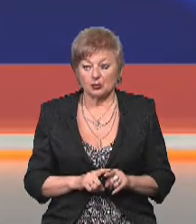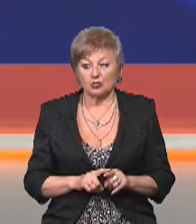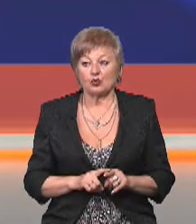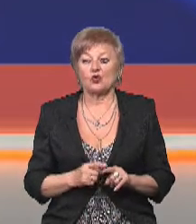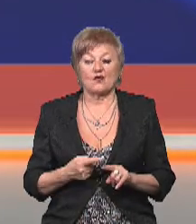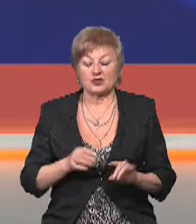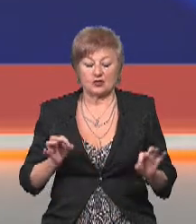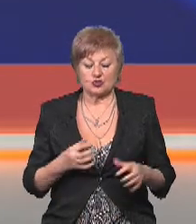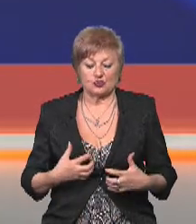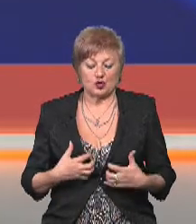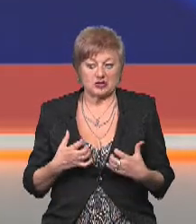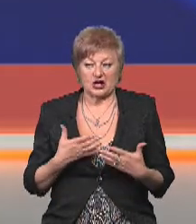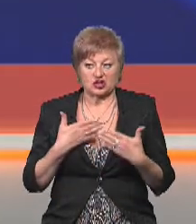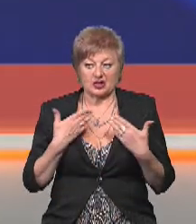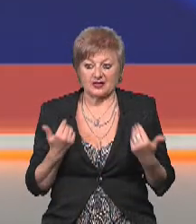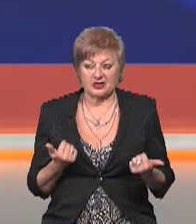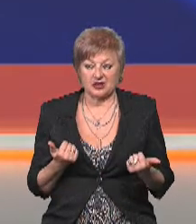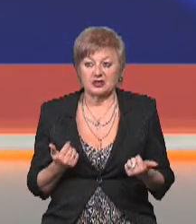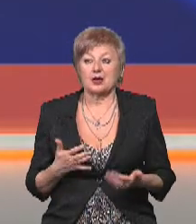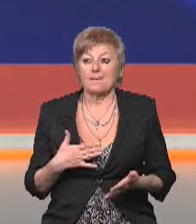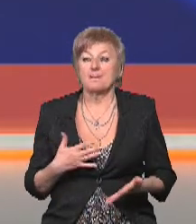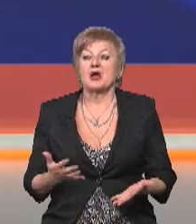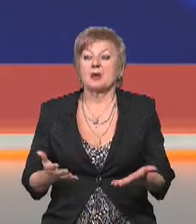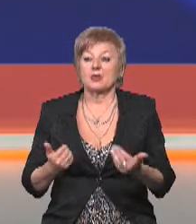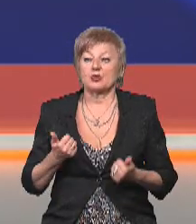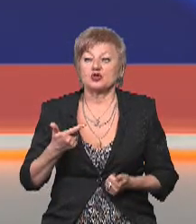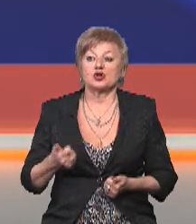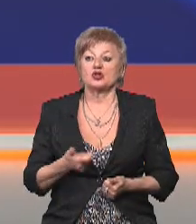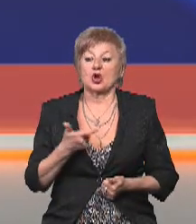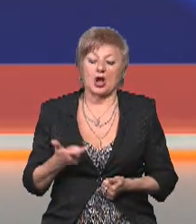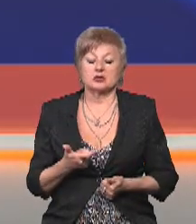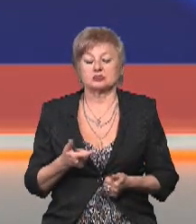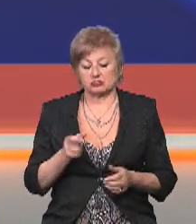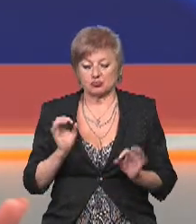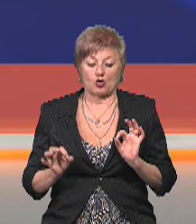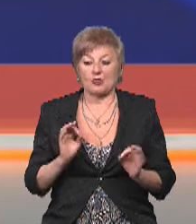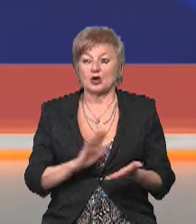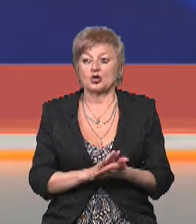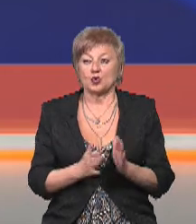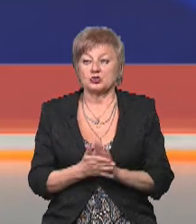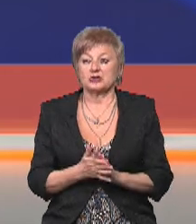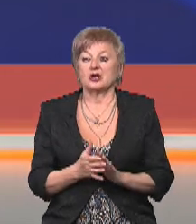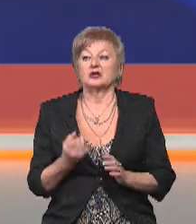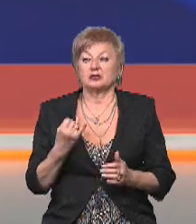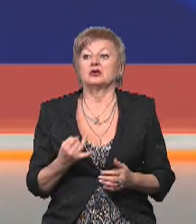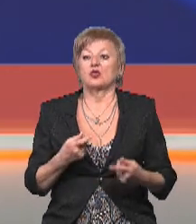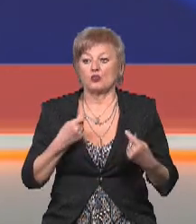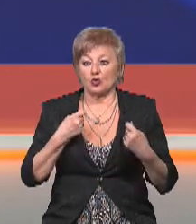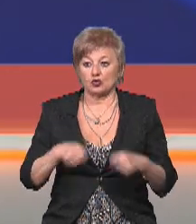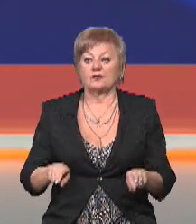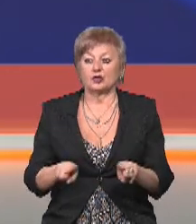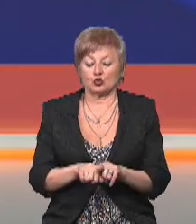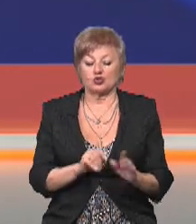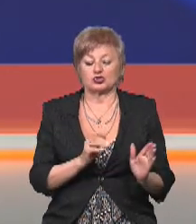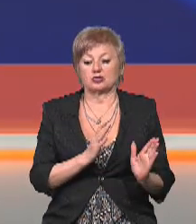этом нет ничего страшного. Мы получаем газ в стандартных условиях и должны при продаже приводить его к